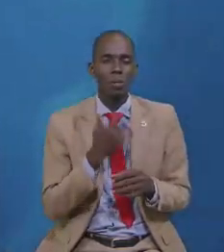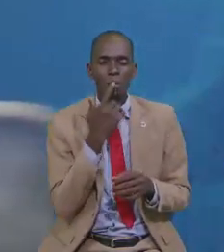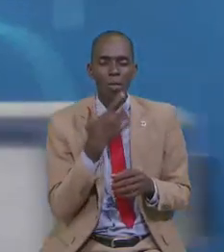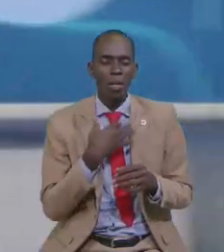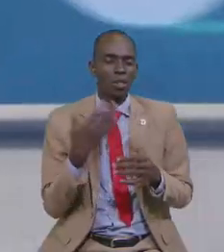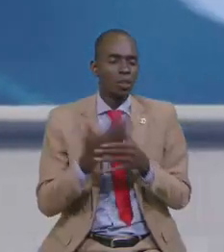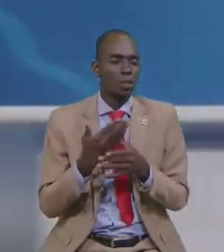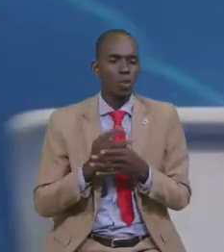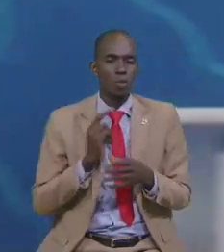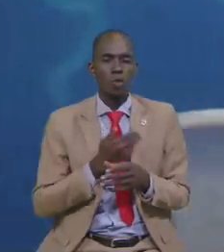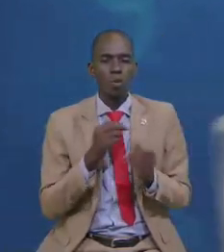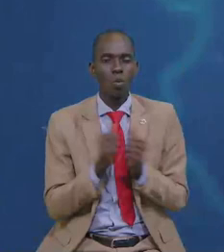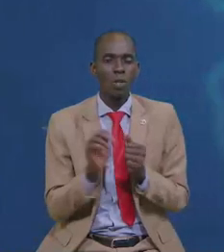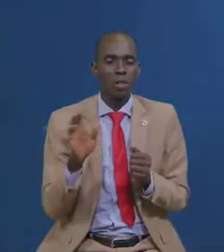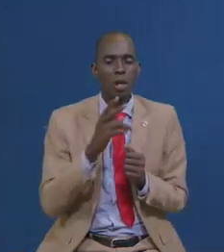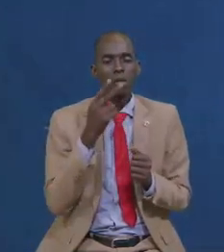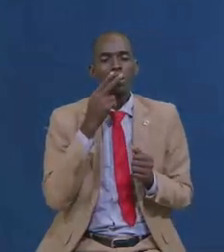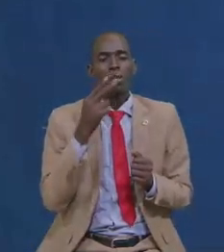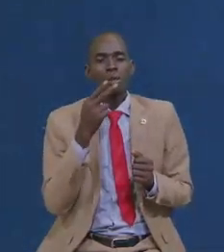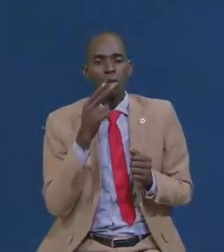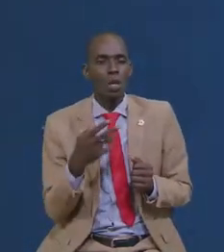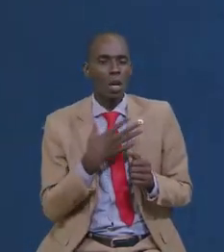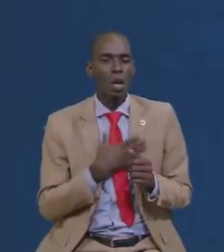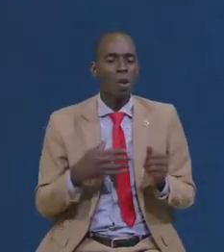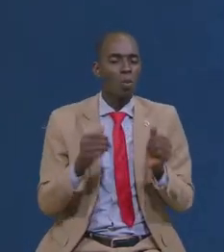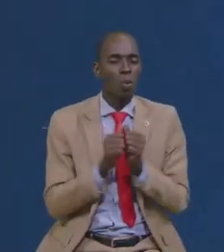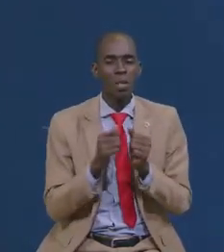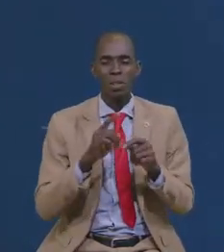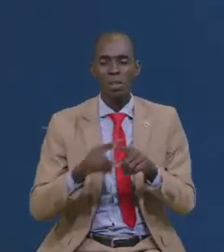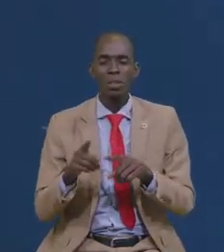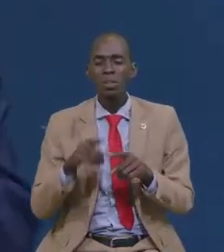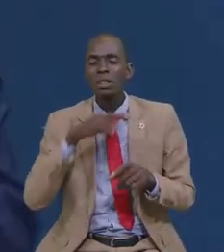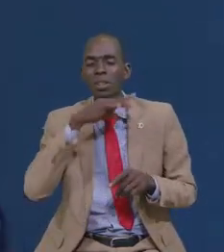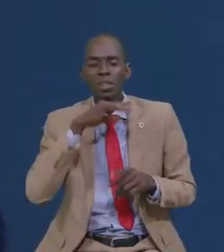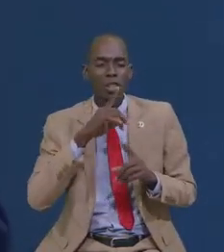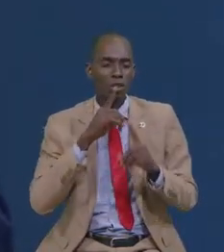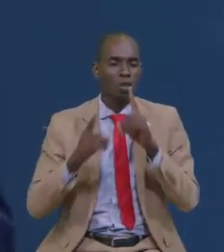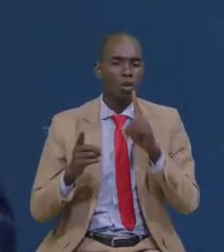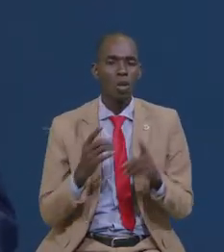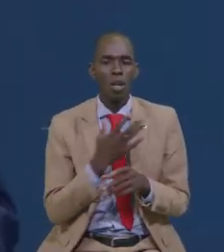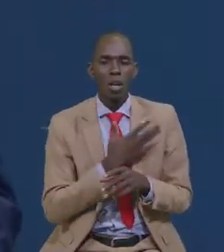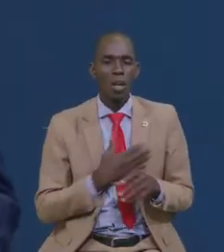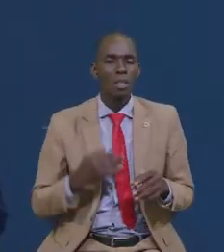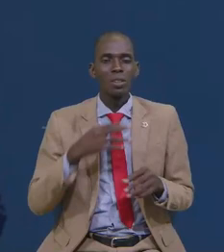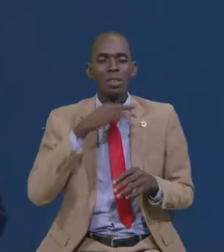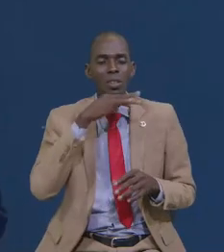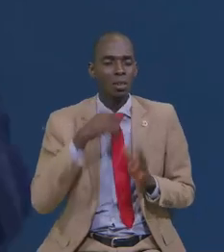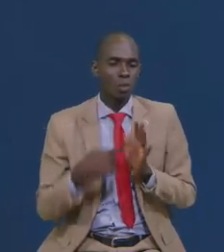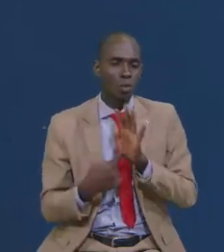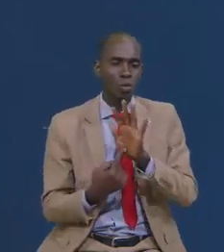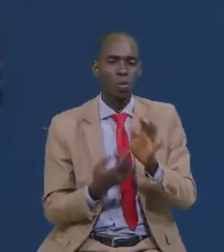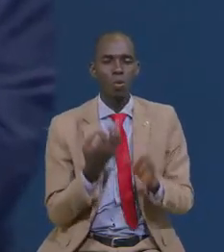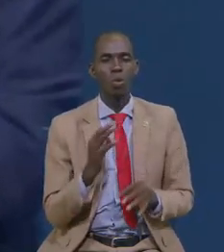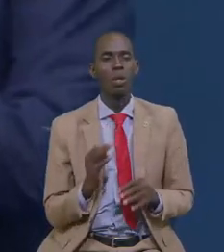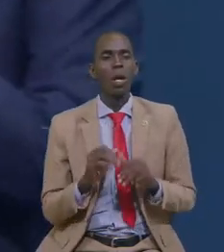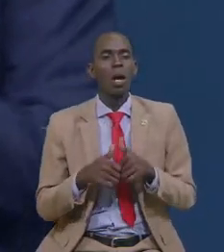on te met des choses dans la bouche, on met le marijuana, la cigarette, les choses mauvaises dans ta bouche, on met des choses sales